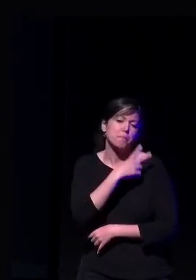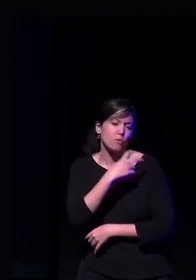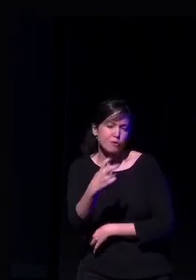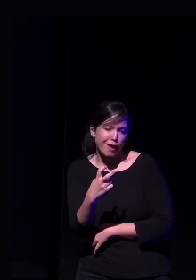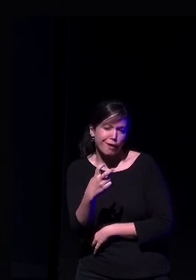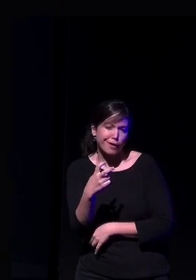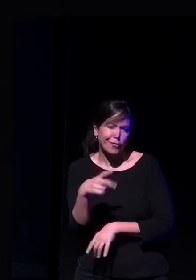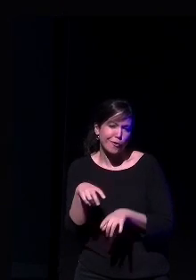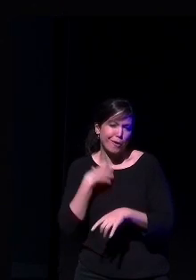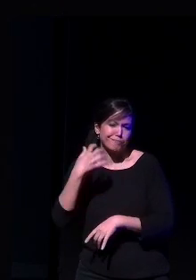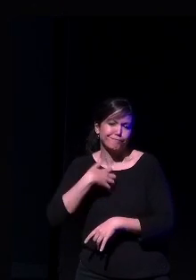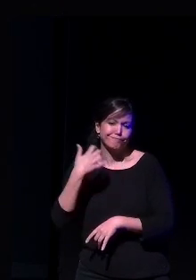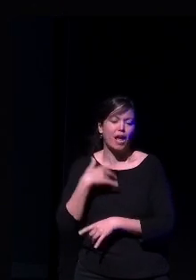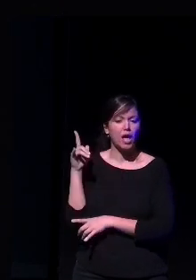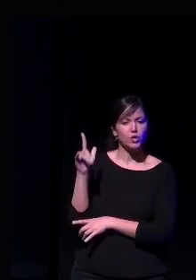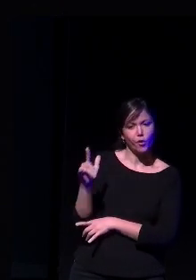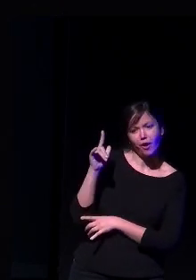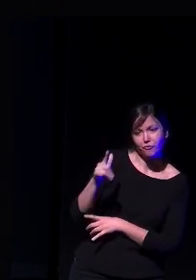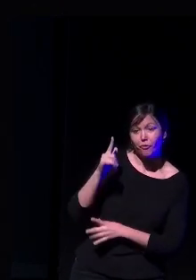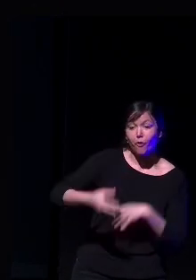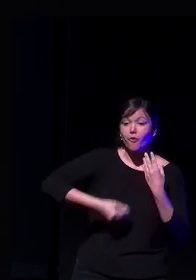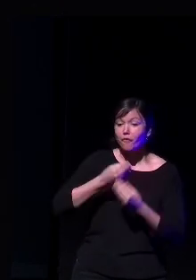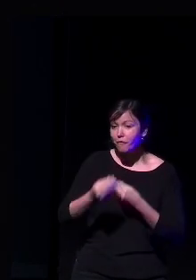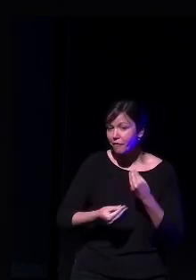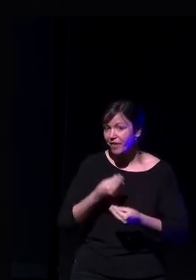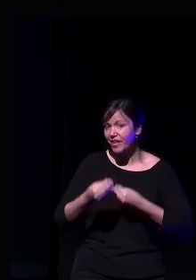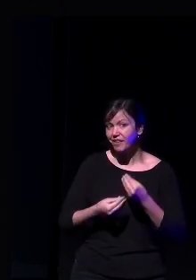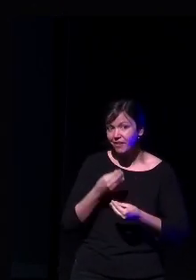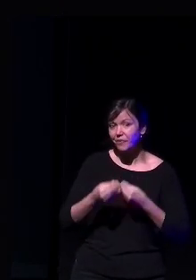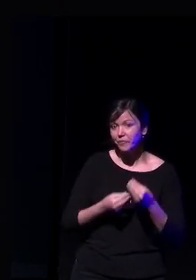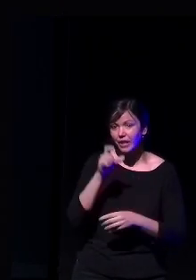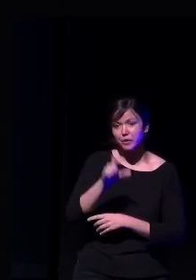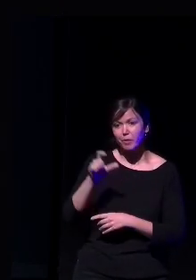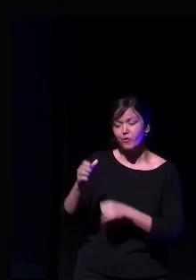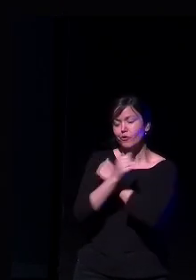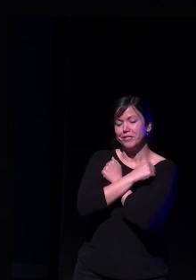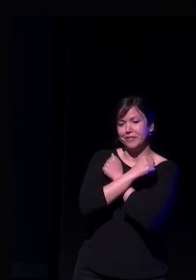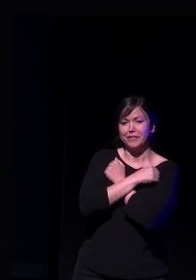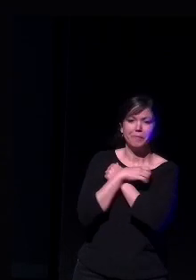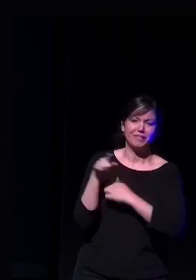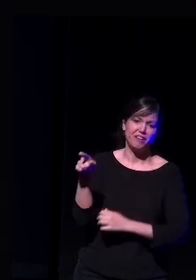que el rock and roll feia que la gent se l'estimés.